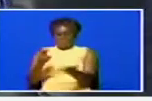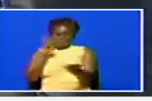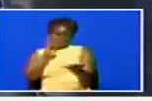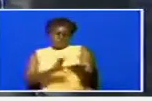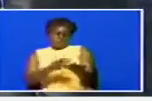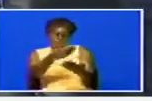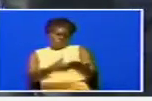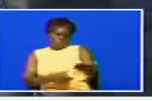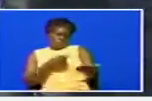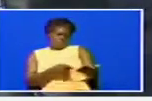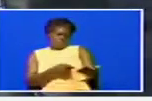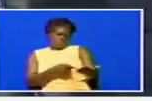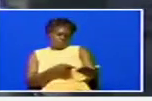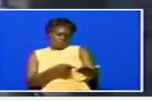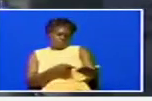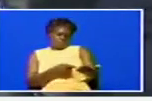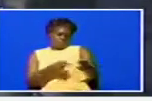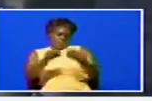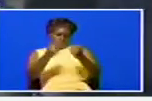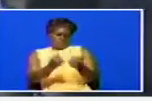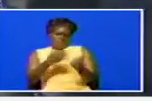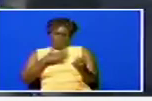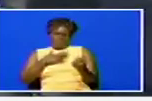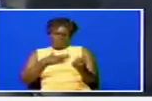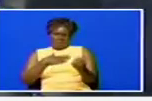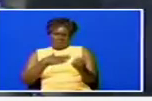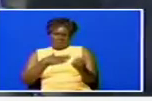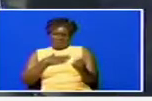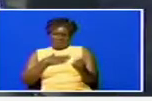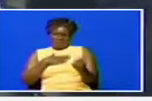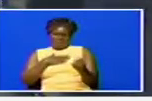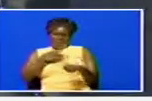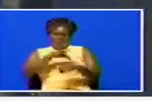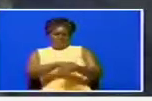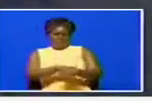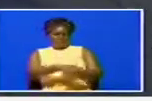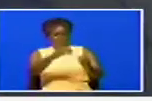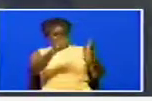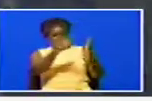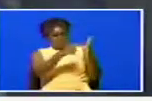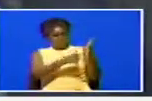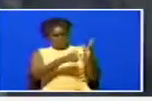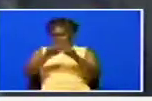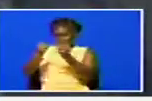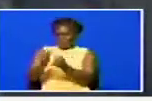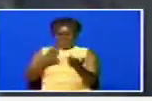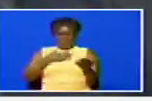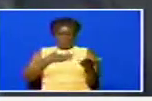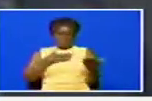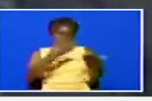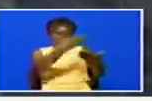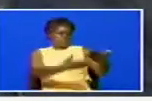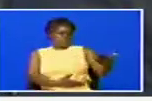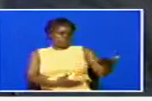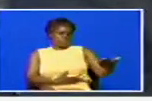ukiangalia fomu hii inasema matokeo yenye iko kwa system yetu, ni inasema wamepata hivi. Na ukiangalia kwa system yetu, matokeo yetu ni haya.